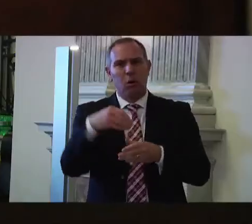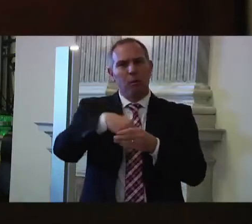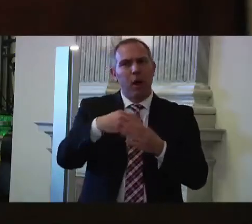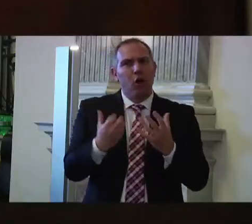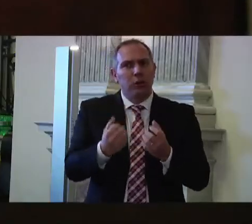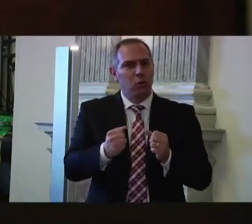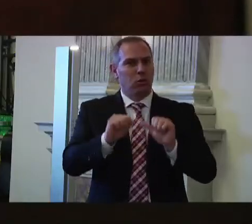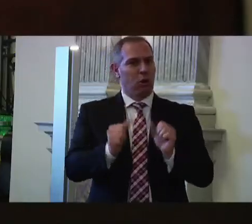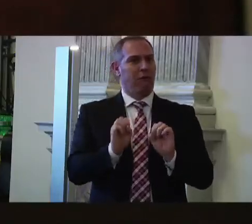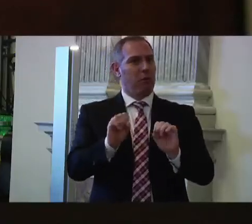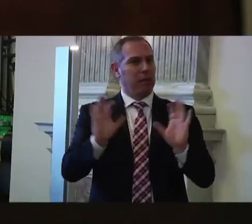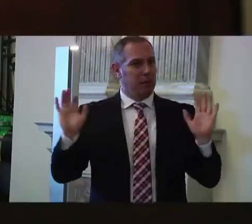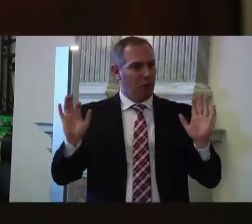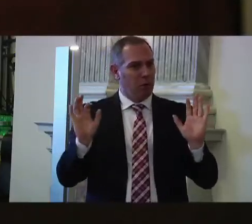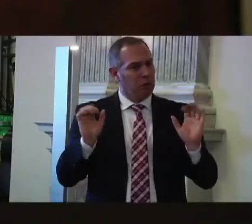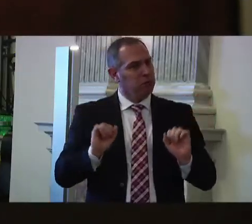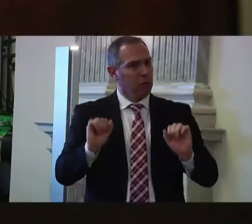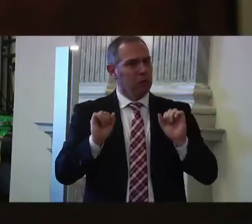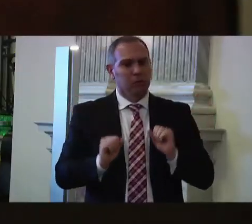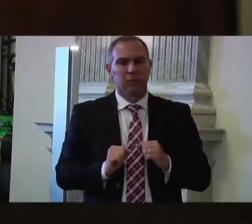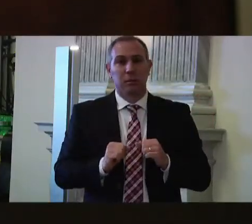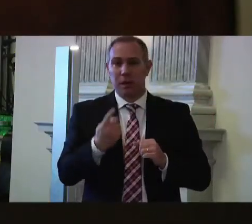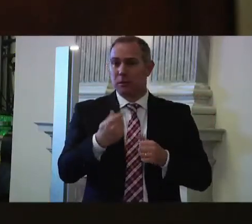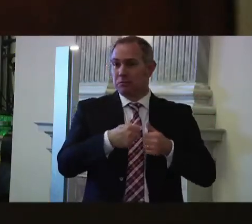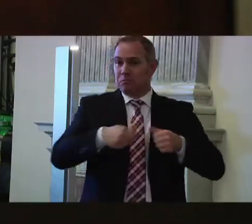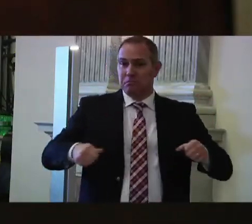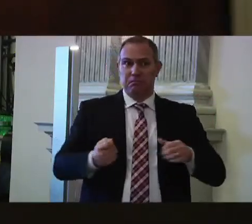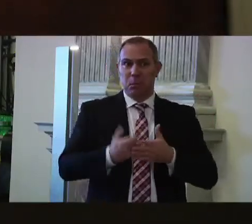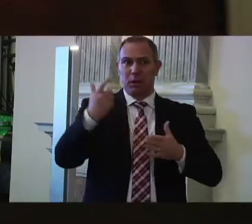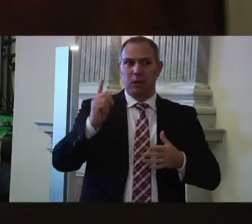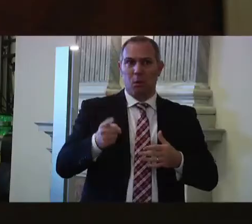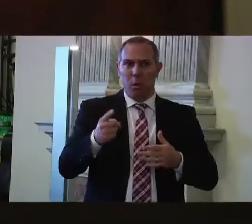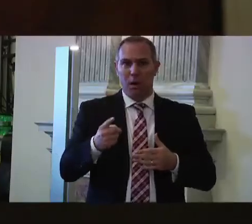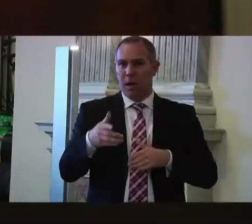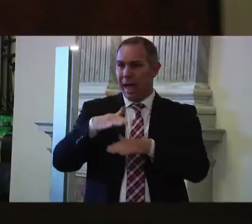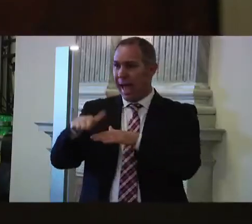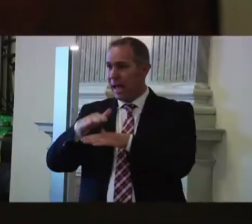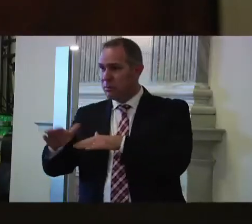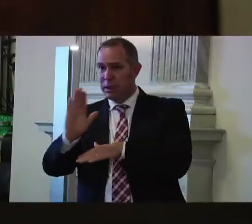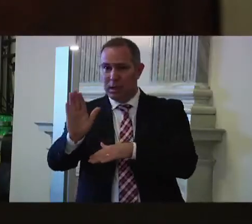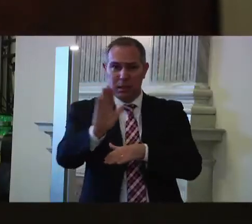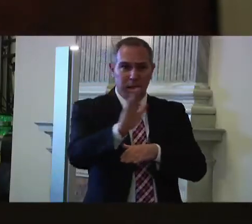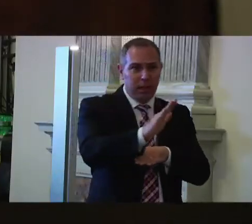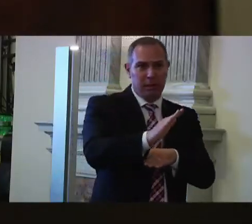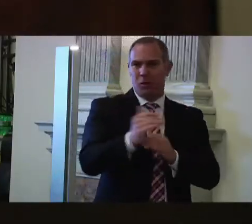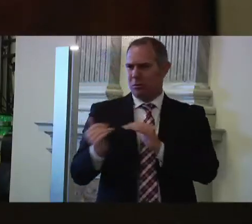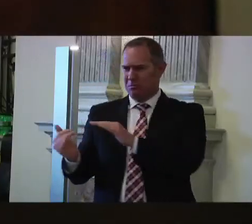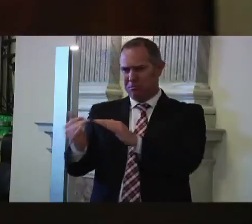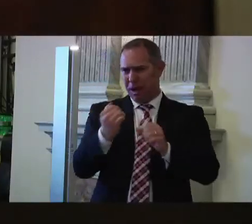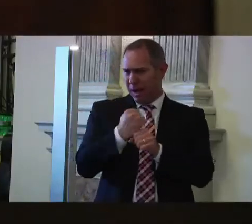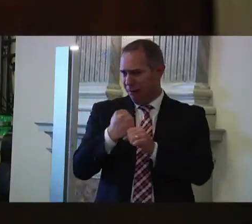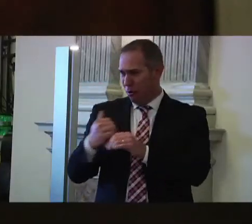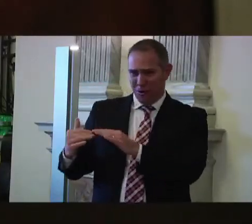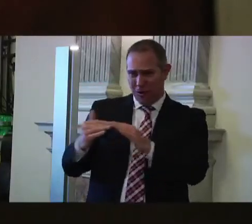formativo, e soprattutto la cosa fondamentale è lo scambio di esperienze tra pari, tra operatori che lavorano nel